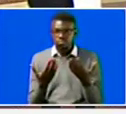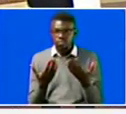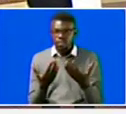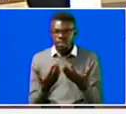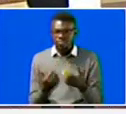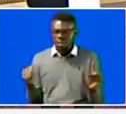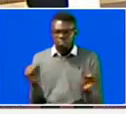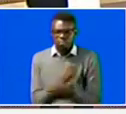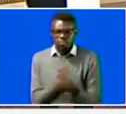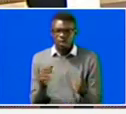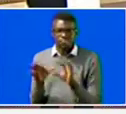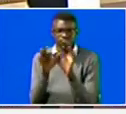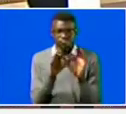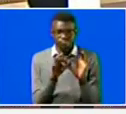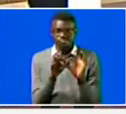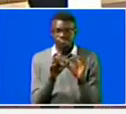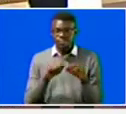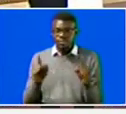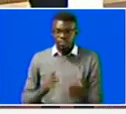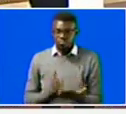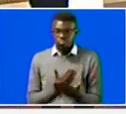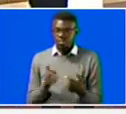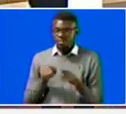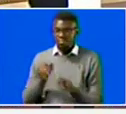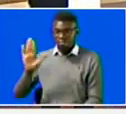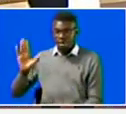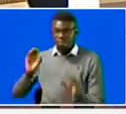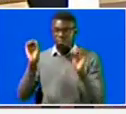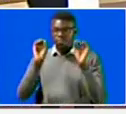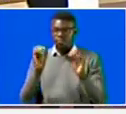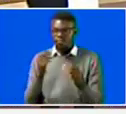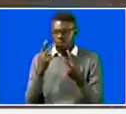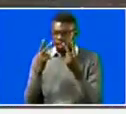Atungefanya collaboration kama hiyo kama tunacheza muziki kama yao. Tuliona